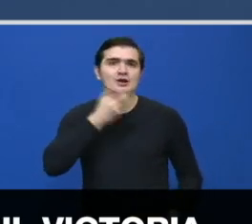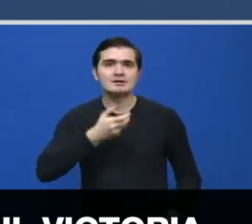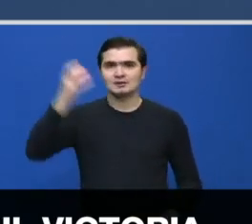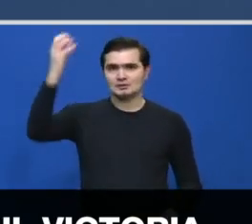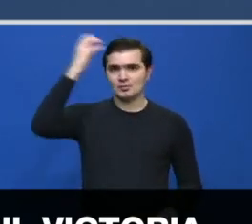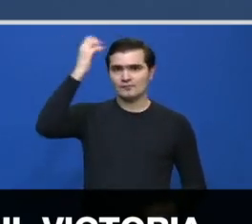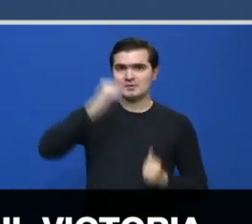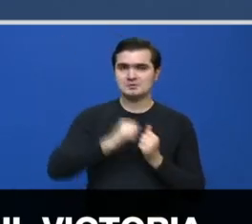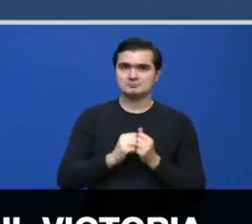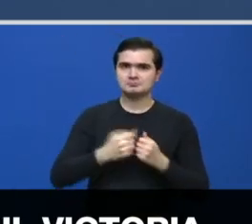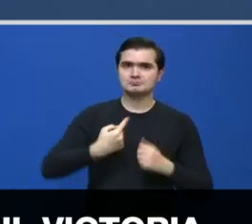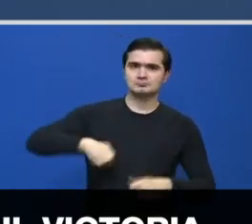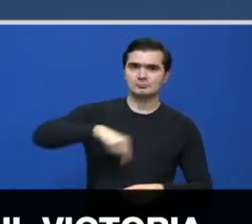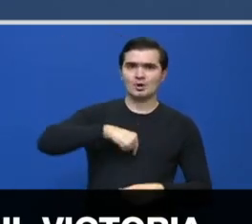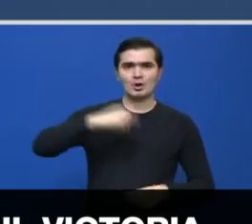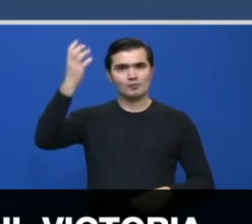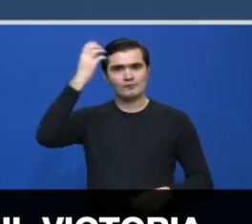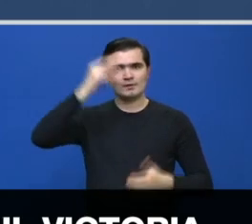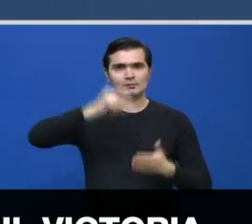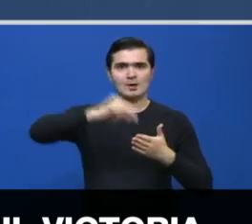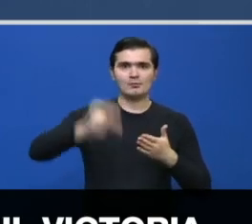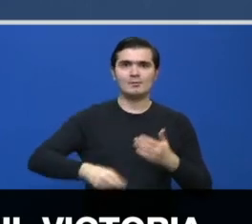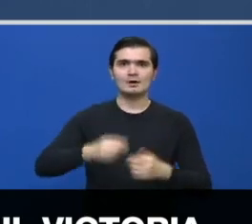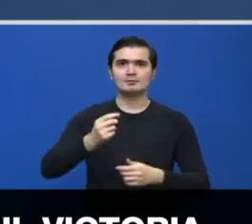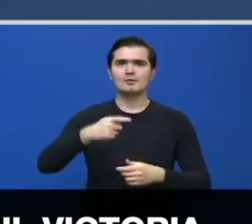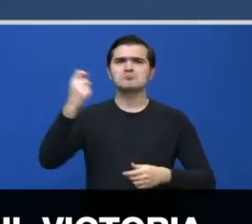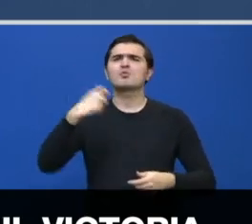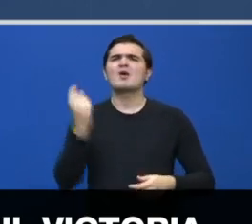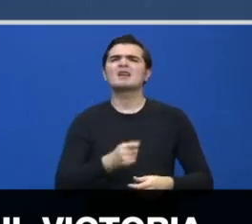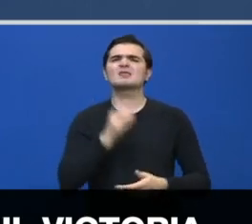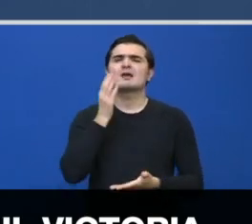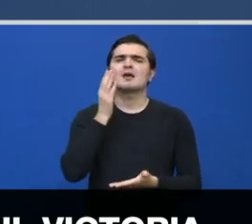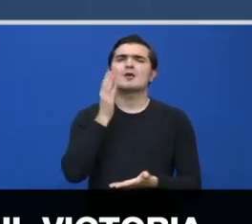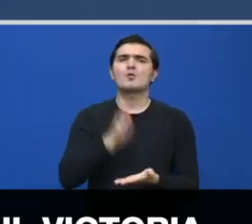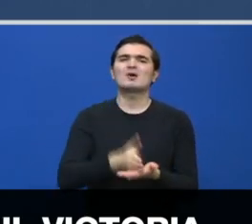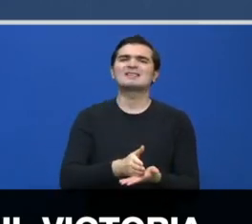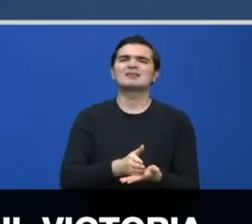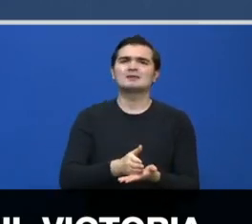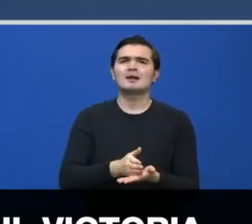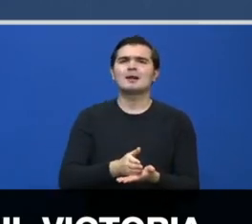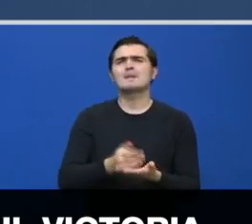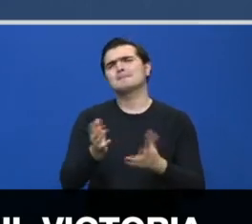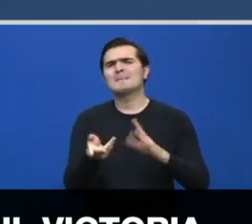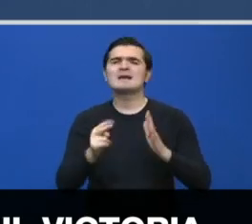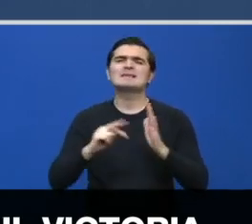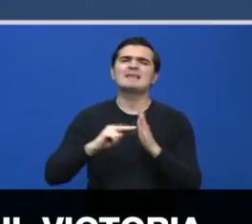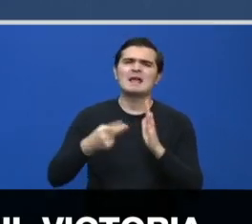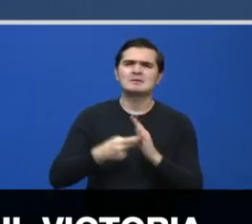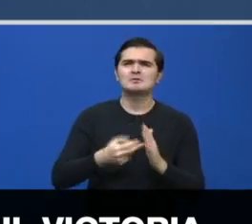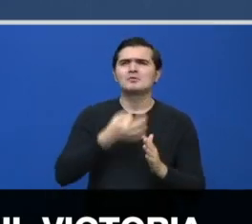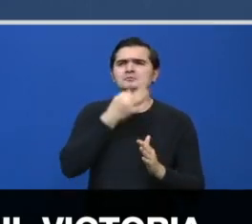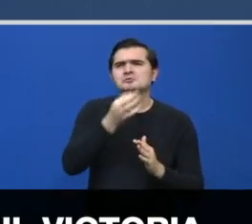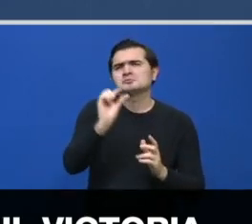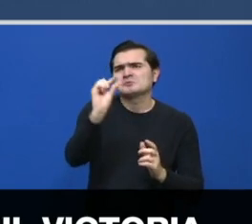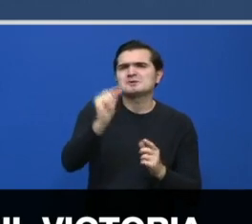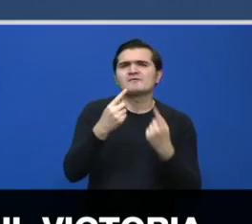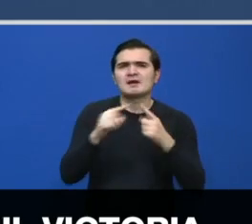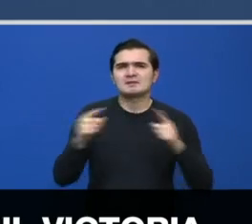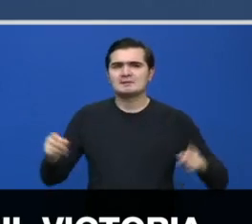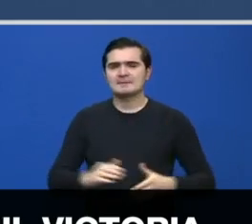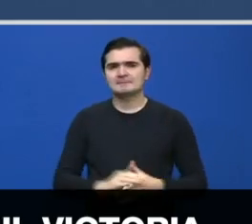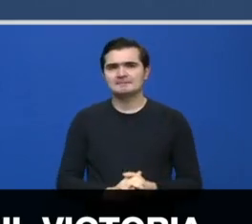executivul a aprobat un proiect de hotărâre, un proiect de hotărâre mai tehnic, o să vă spun doar câteva detalii,